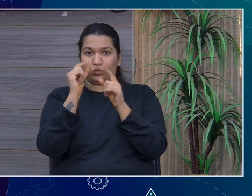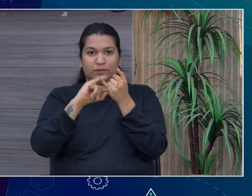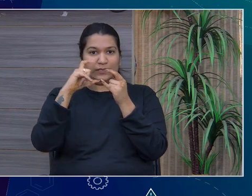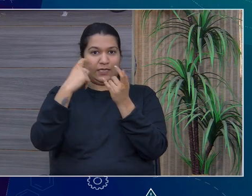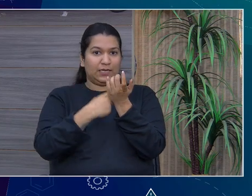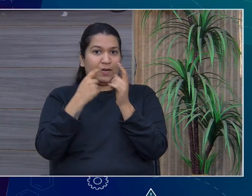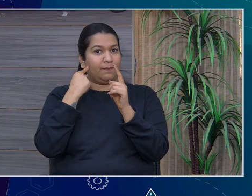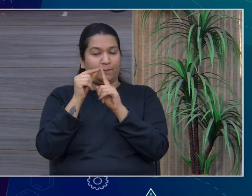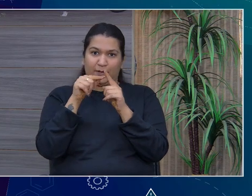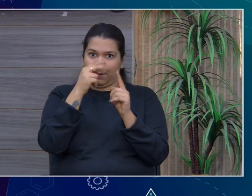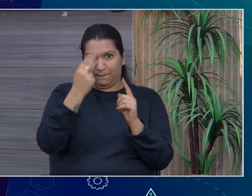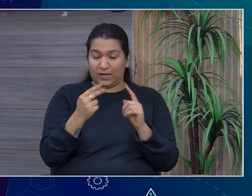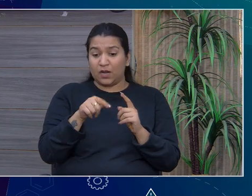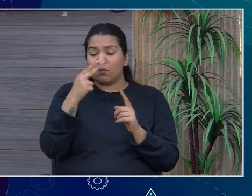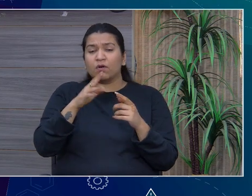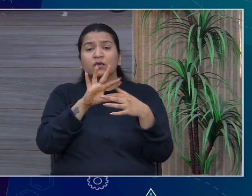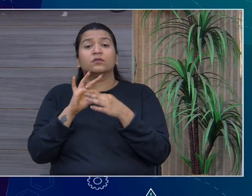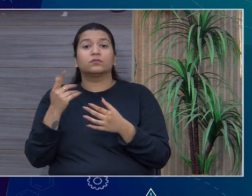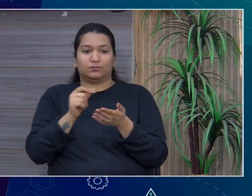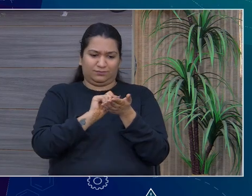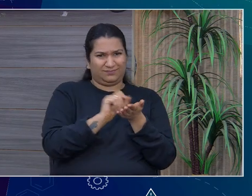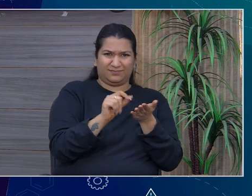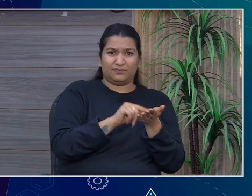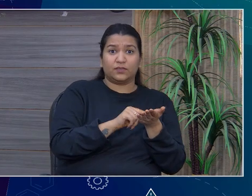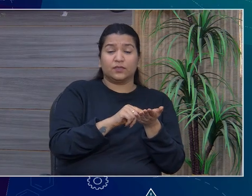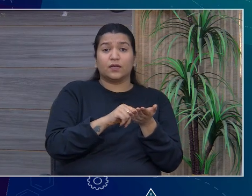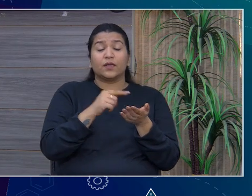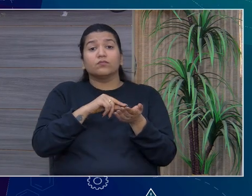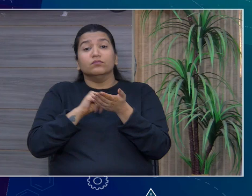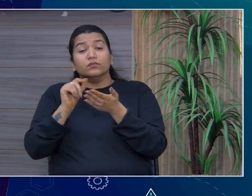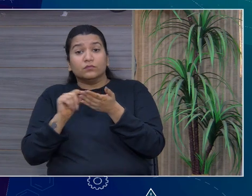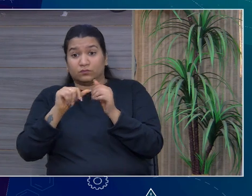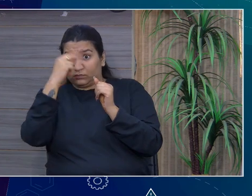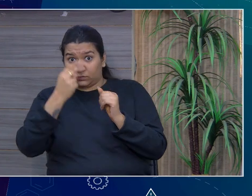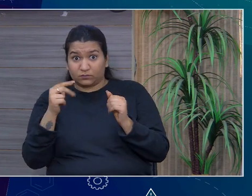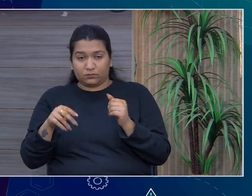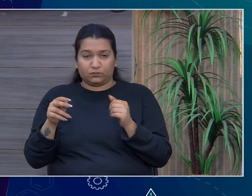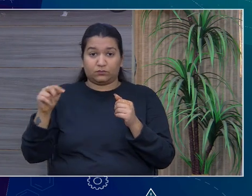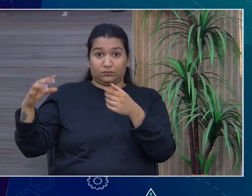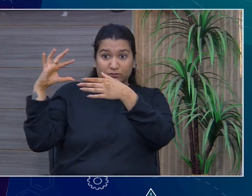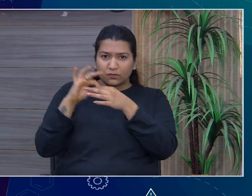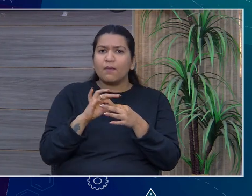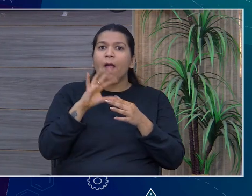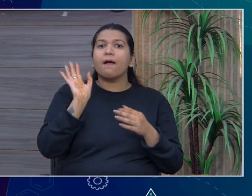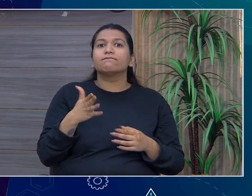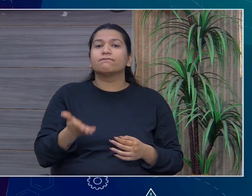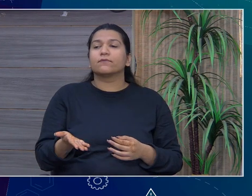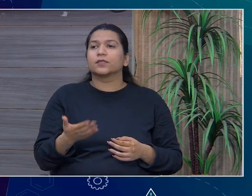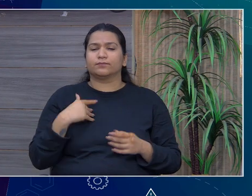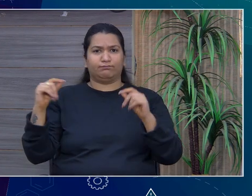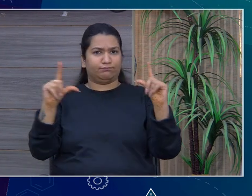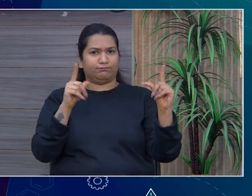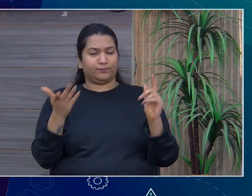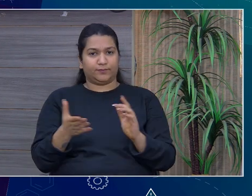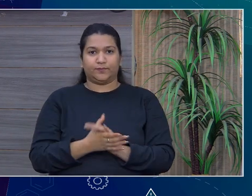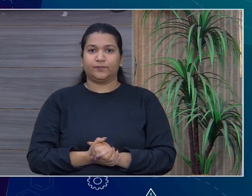पेंटिंग्स के बारे में, क्योंकि मैन्युस्क्रिप्ट होता है सिर्फ रिटन कॉन्टेंट और मैन्युस्क्रिप्ट पेंटिंग की अगर हम बात करें तो एक बारी स्लाइड प्लीज